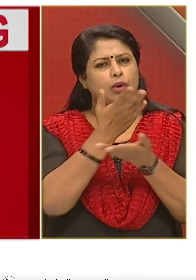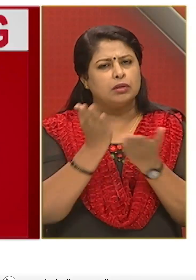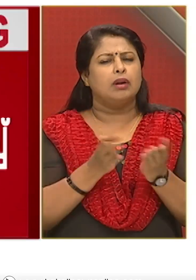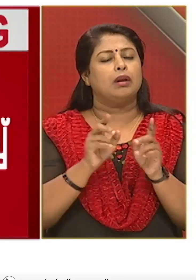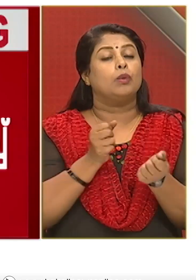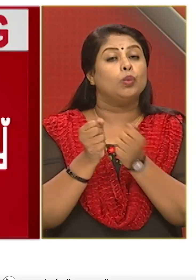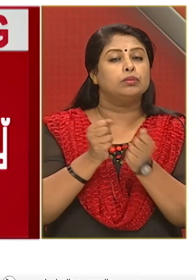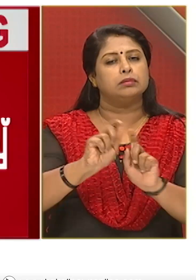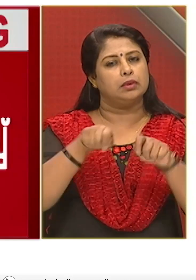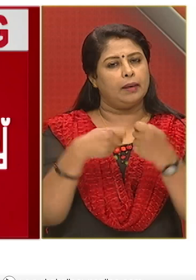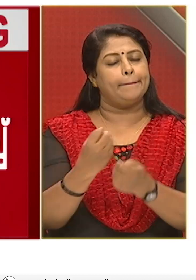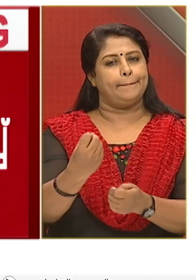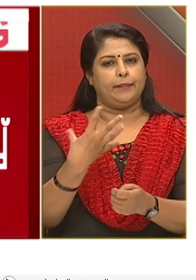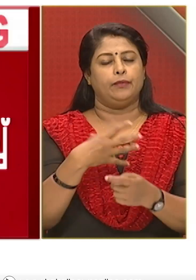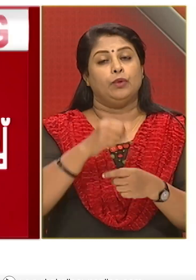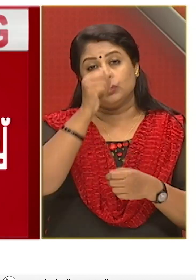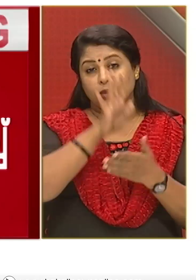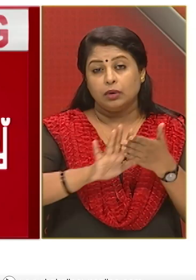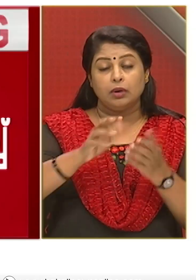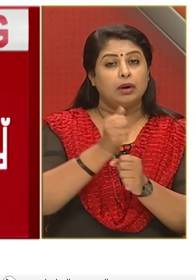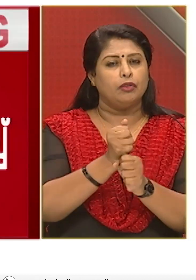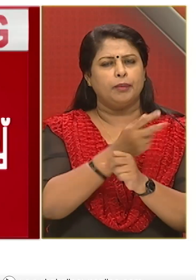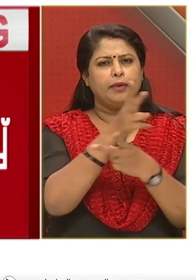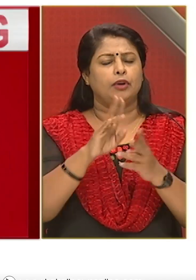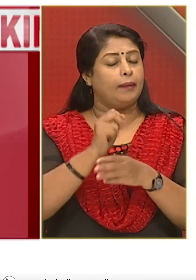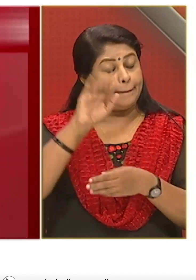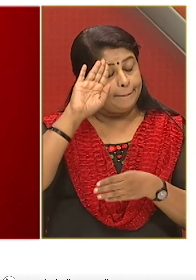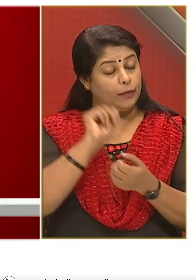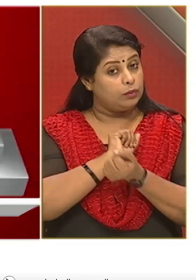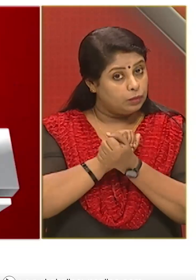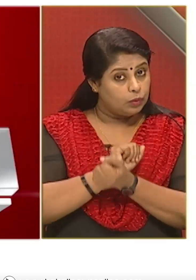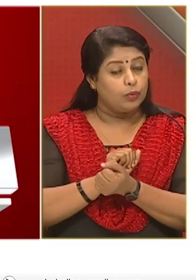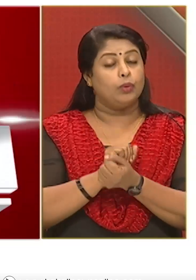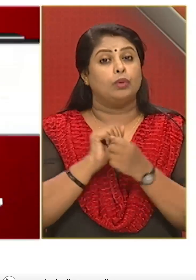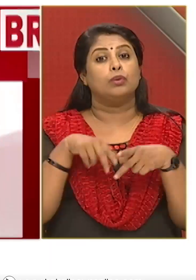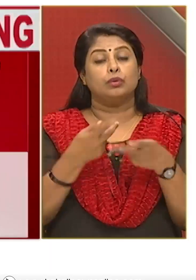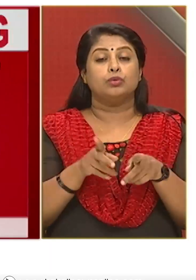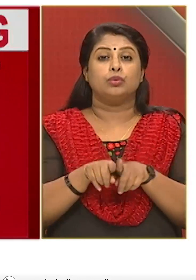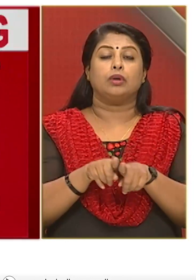താരങ്ങൾ വ്യക്തമാക്കിയിട്ടുണ്ട്. എവിടെ പോലീസ് തടഞ്ഞാലും അവിടെ ഇരുന്ന് മഹാപഞ്ചായത്ത് നടത്തണമെന്നുള്ളതും